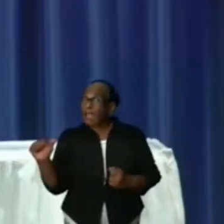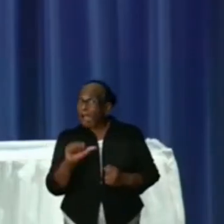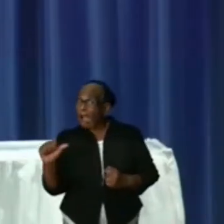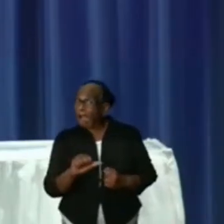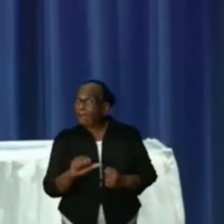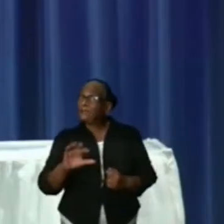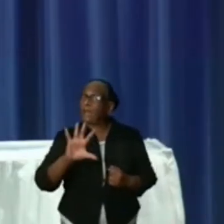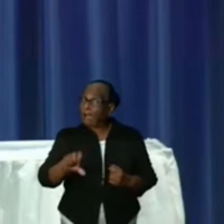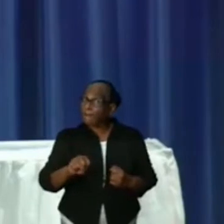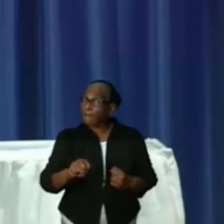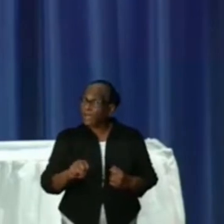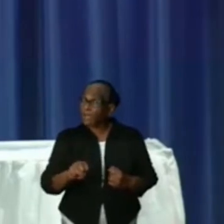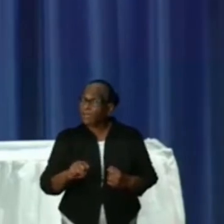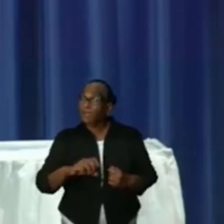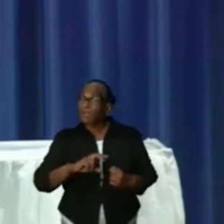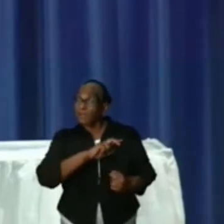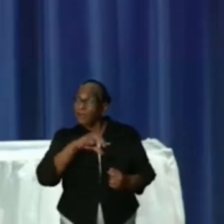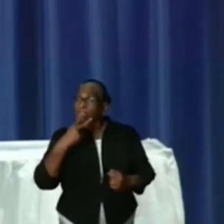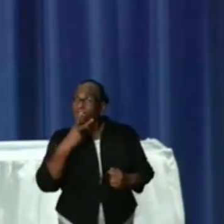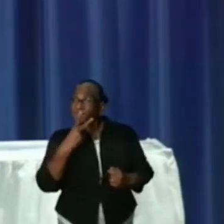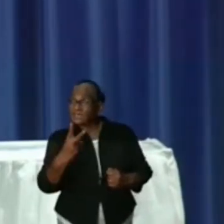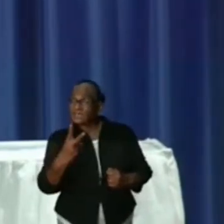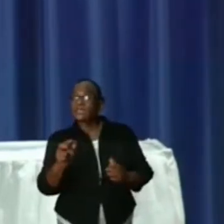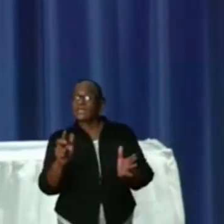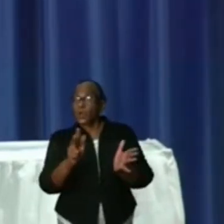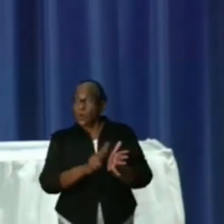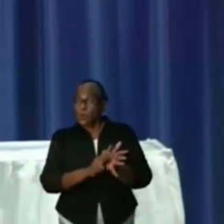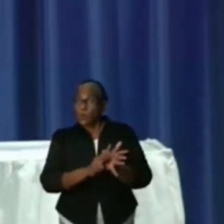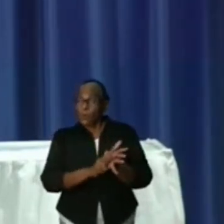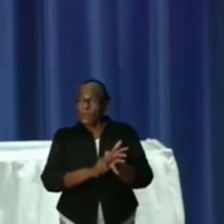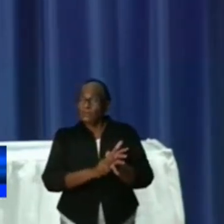hand zien we dat de wet